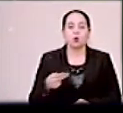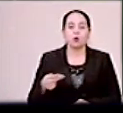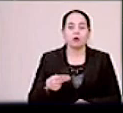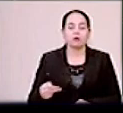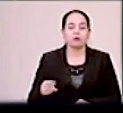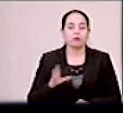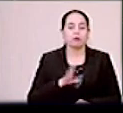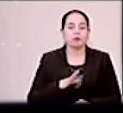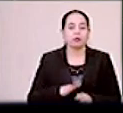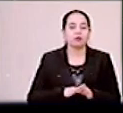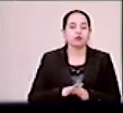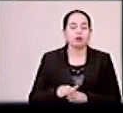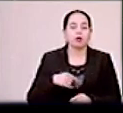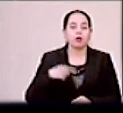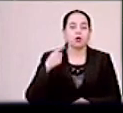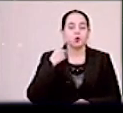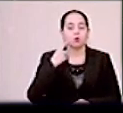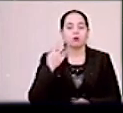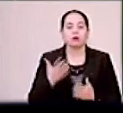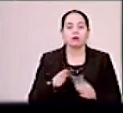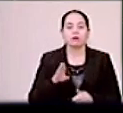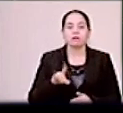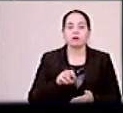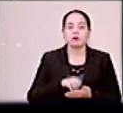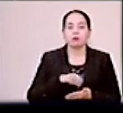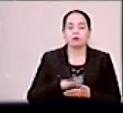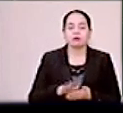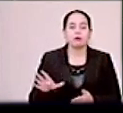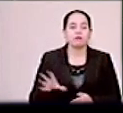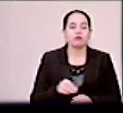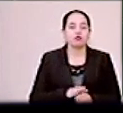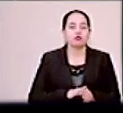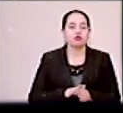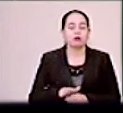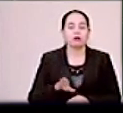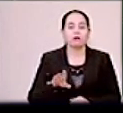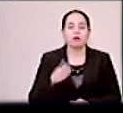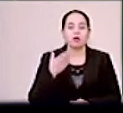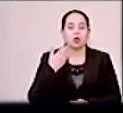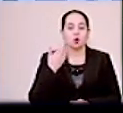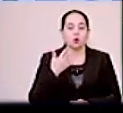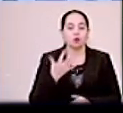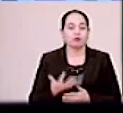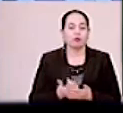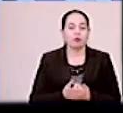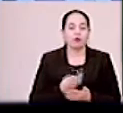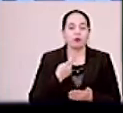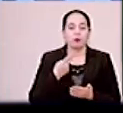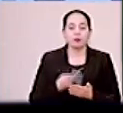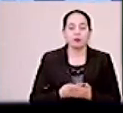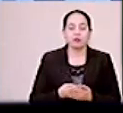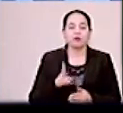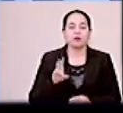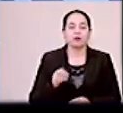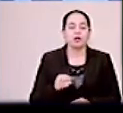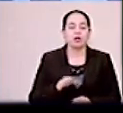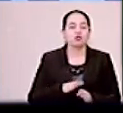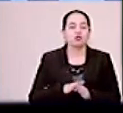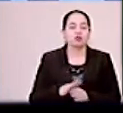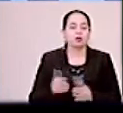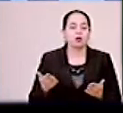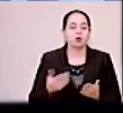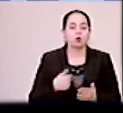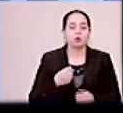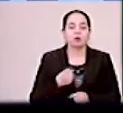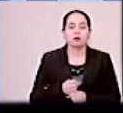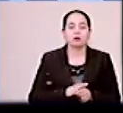решили, что я думаю, если вы записали все решения, то вы легко справитесь, посмотрев на решения, которые